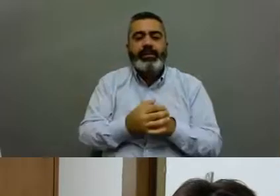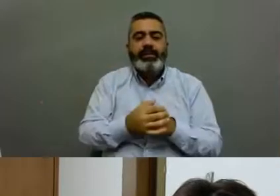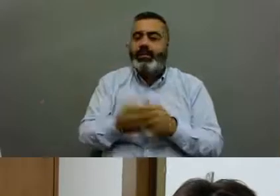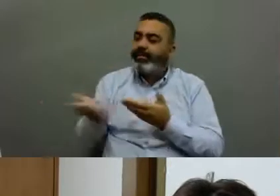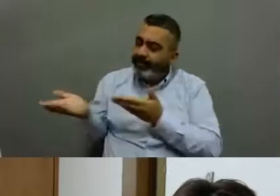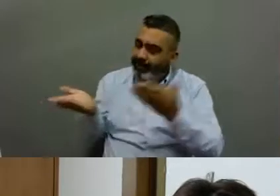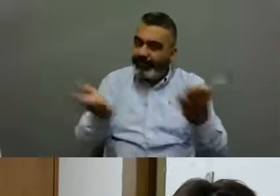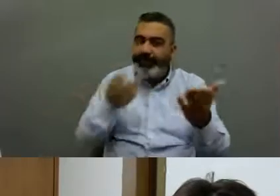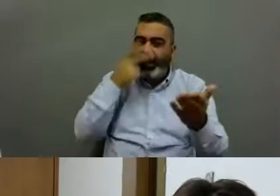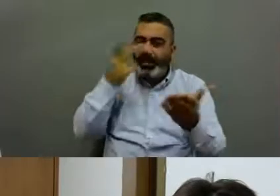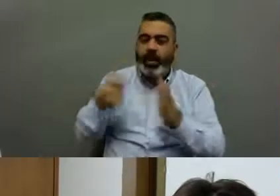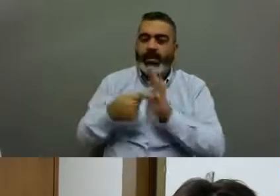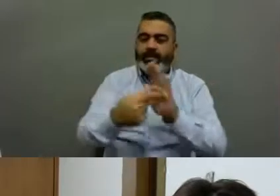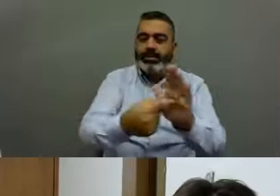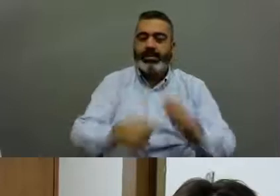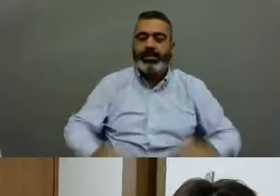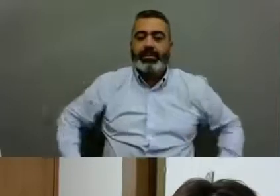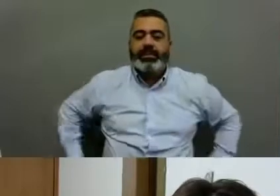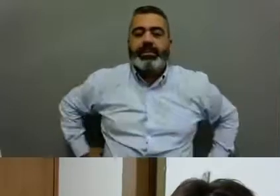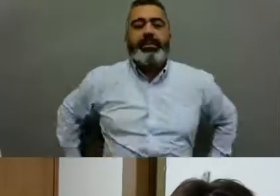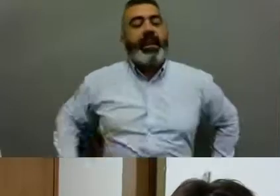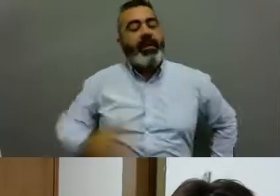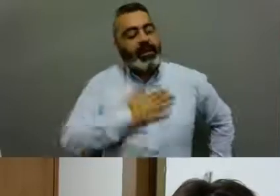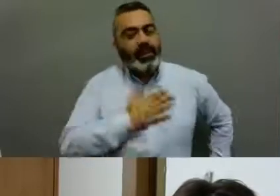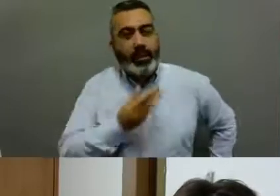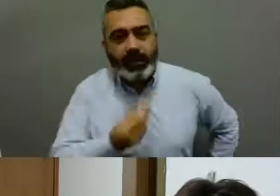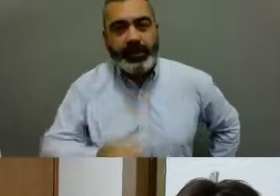δικαίωμα αυτό και μετά θα το... Ευχαριστώ πάρα πολύ.